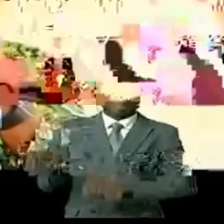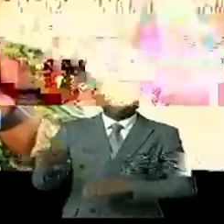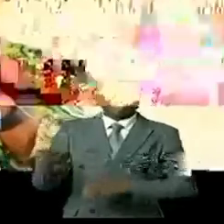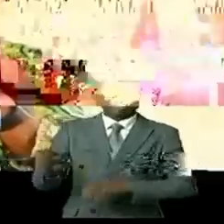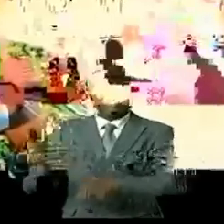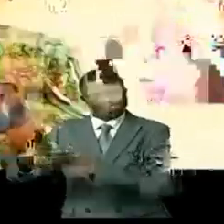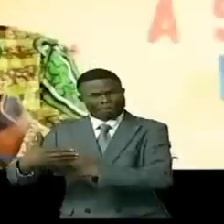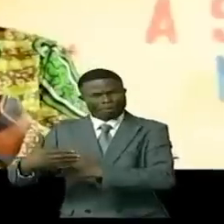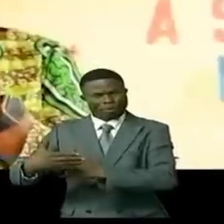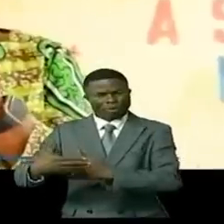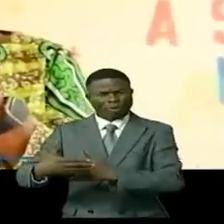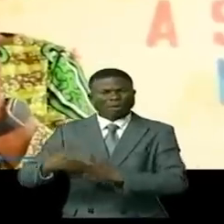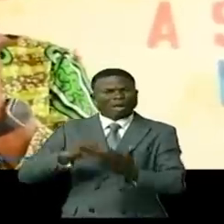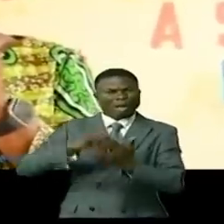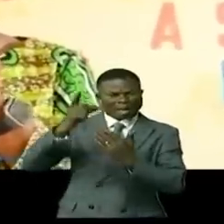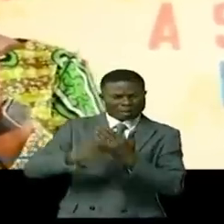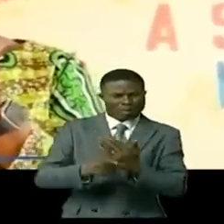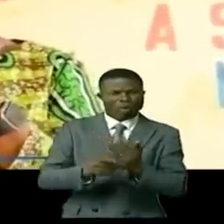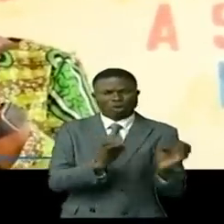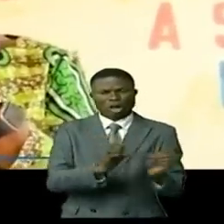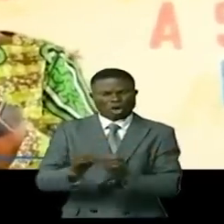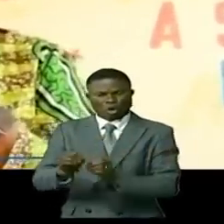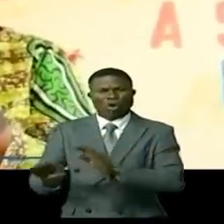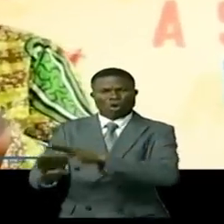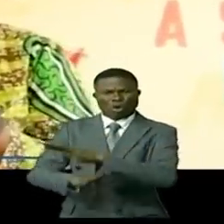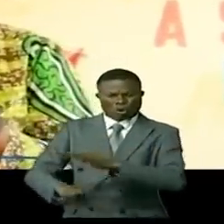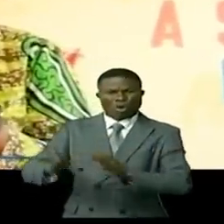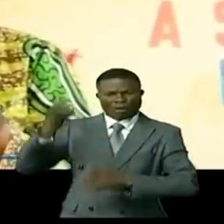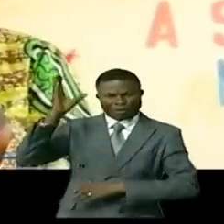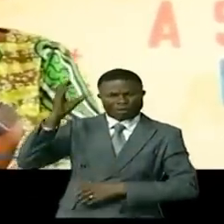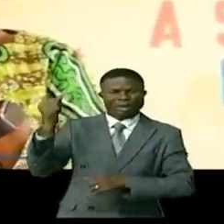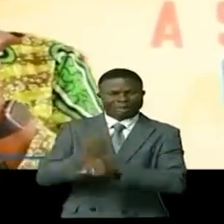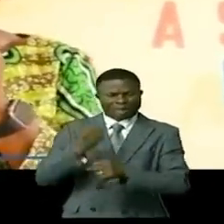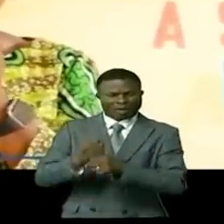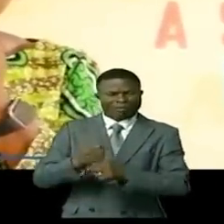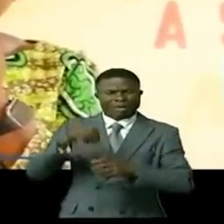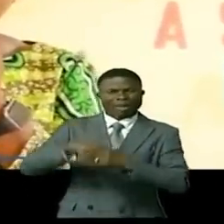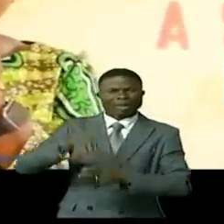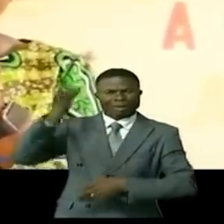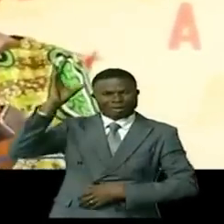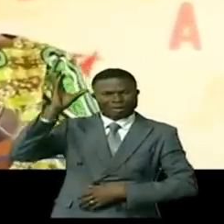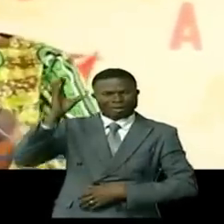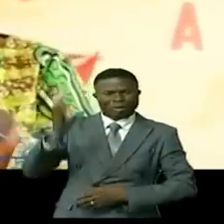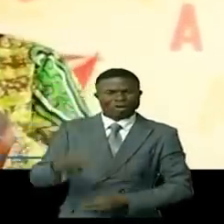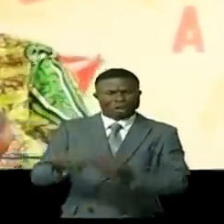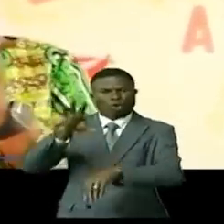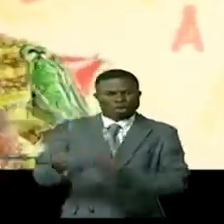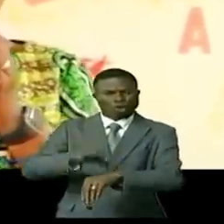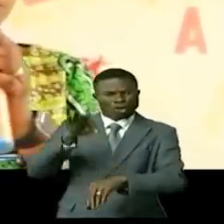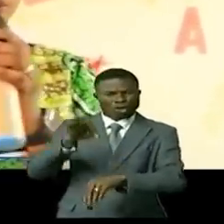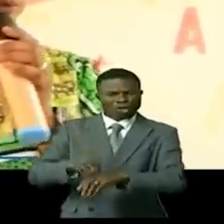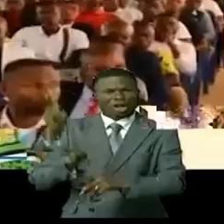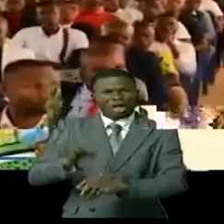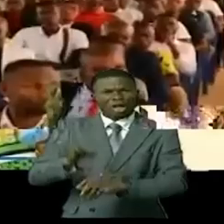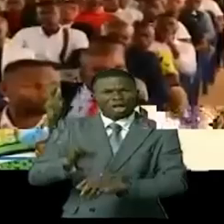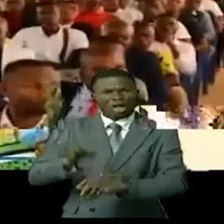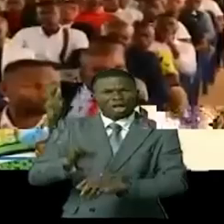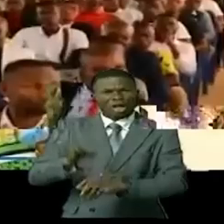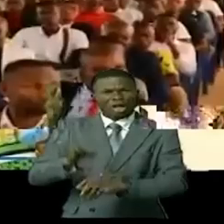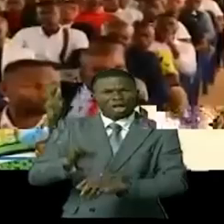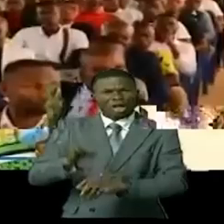qu'il soit réalisé à la base. Qu'il travaille avec les gens de là. Qu'il donne la chance à la population.